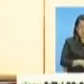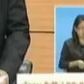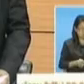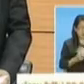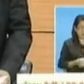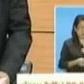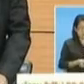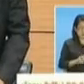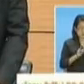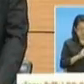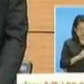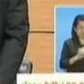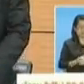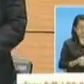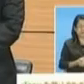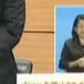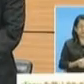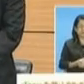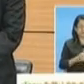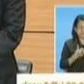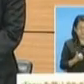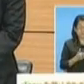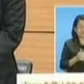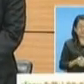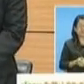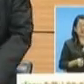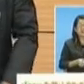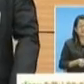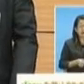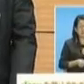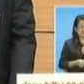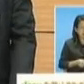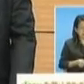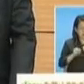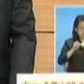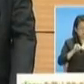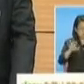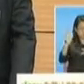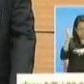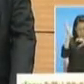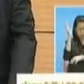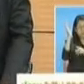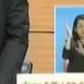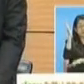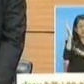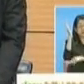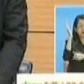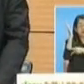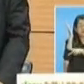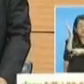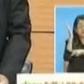ครับ กรณีที่มีการขยายอาณาจักรหมู่บ้านเสื้อแดงไปในภาคใต้ที่จังหวัดภูเก็ตจ